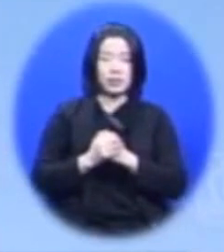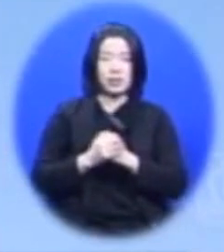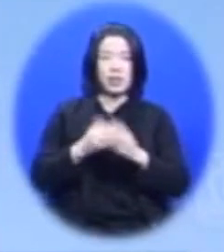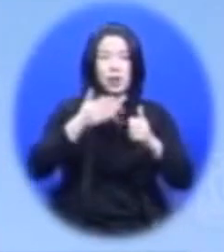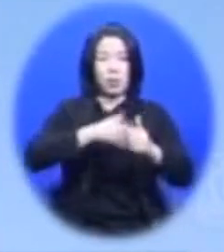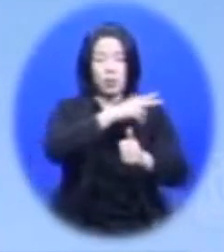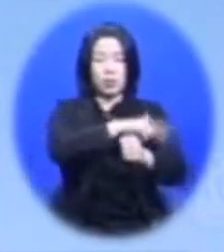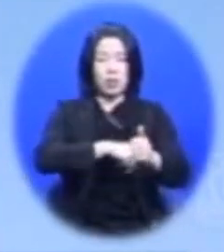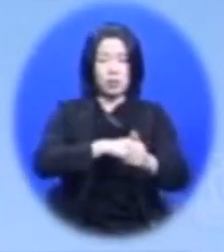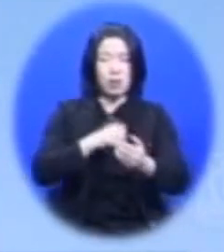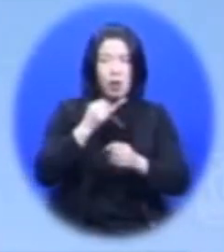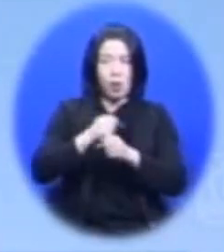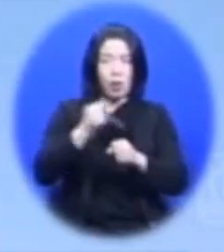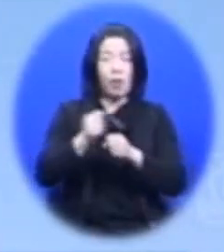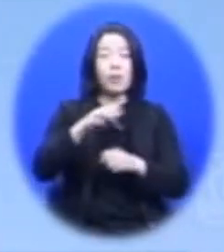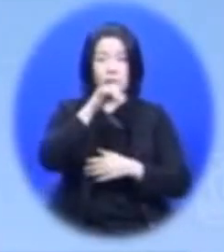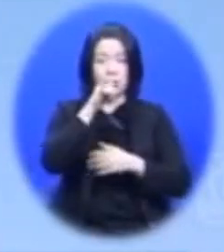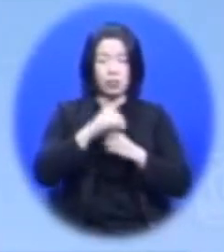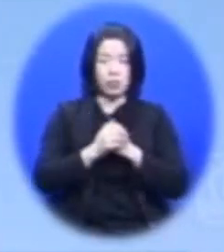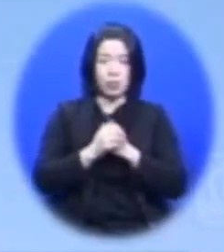권사님이 굉장히 당황해 하셨어요.